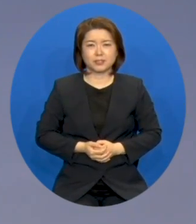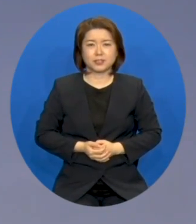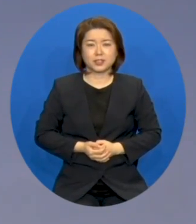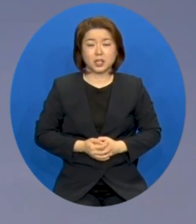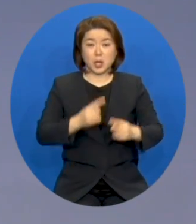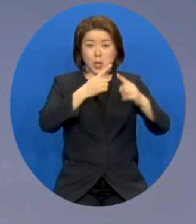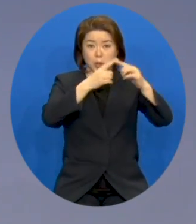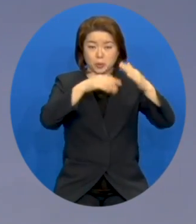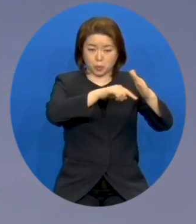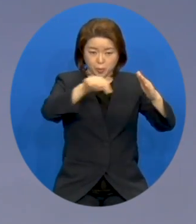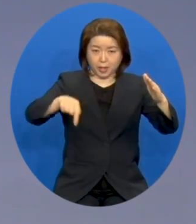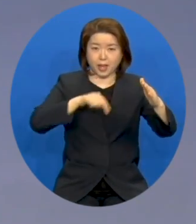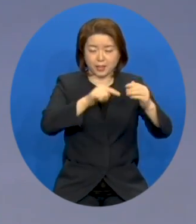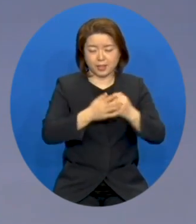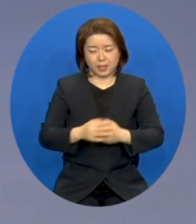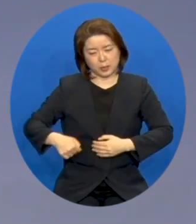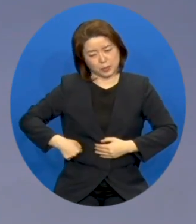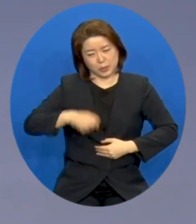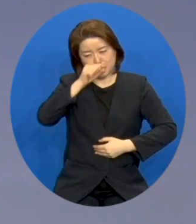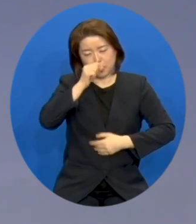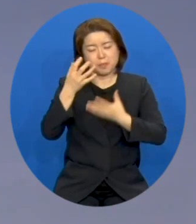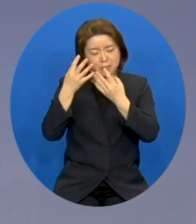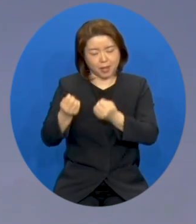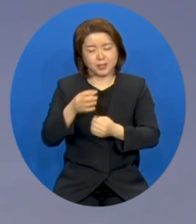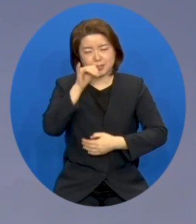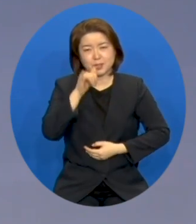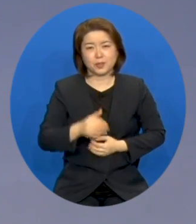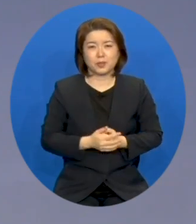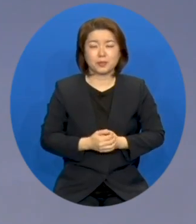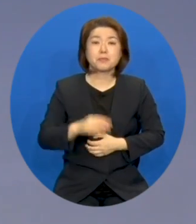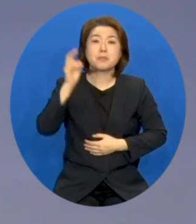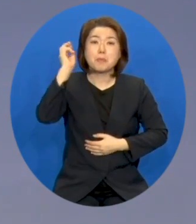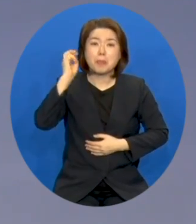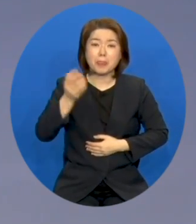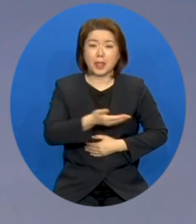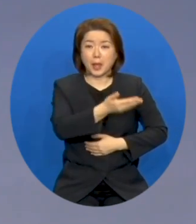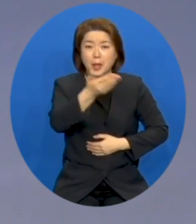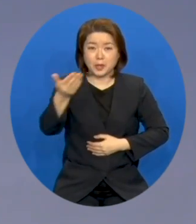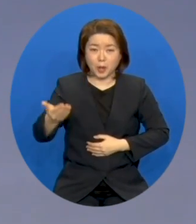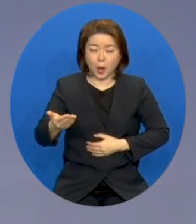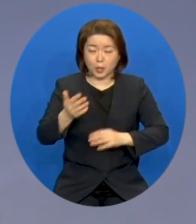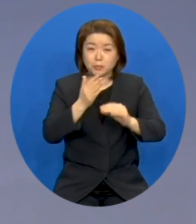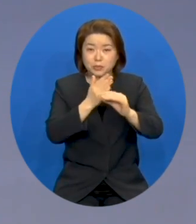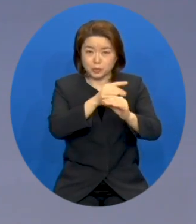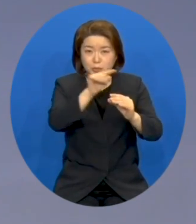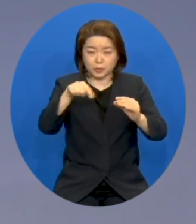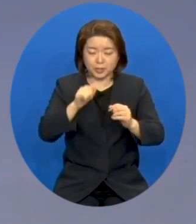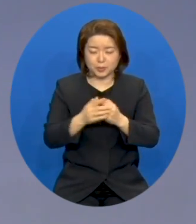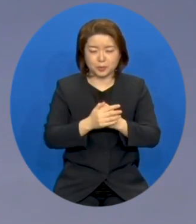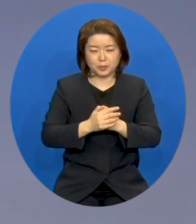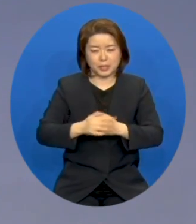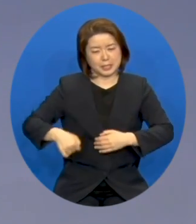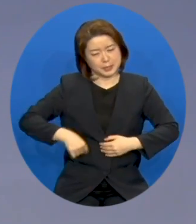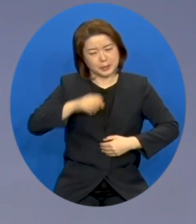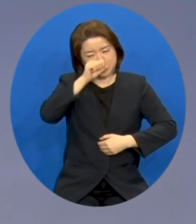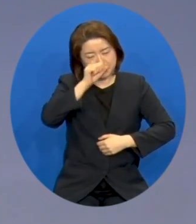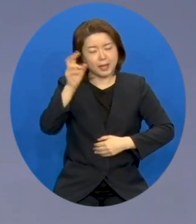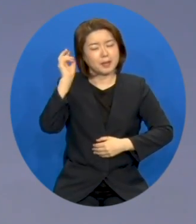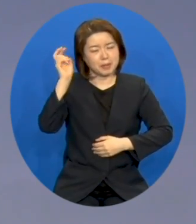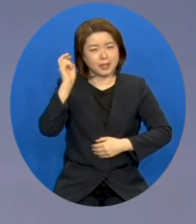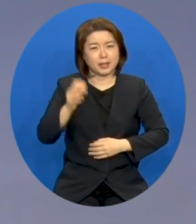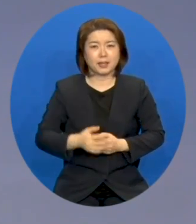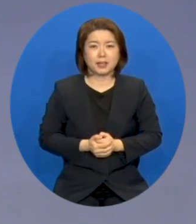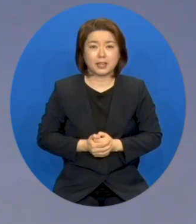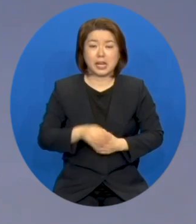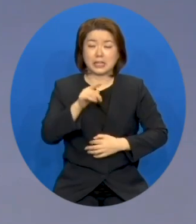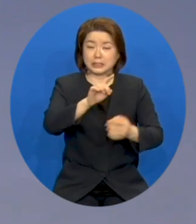교회 안에 착한 사람 많습니다. 아마 예배드리는 여러분도 착한 사람일 것입니다.